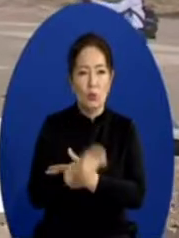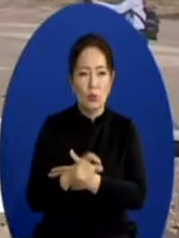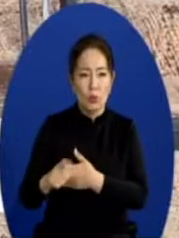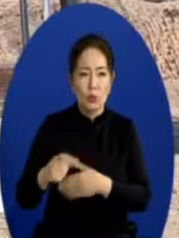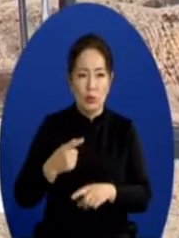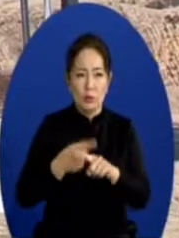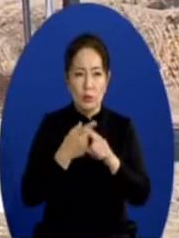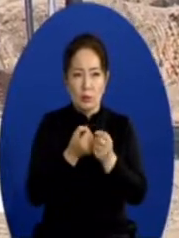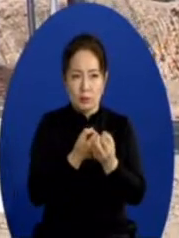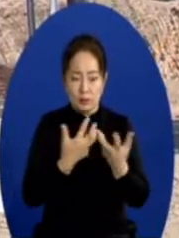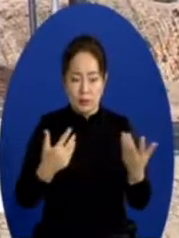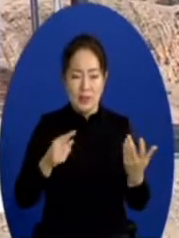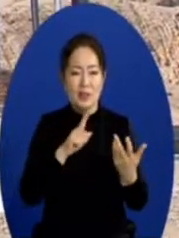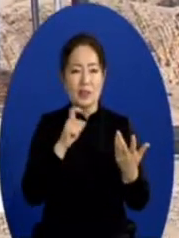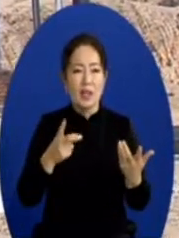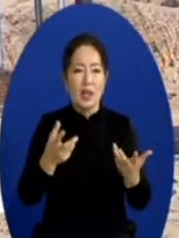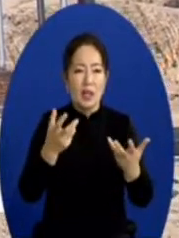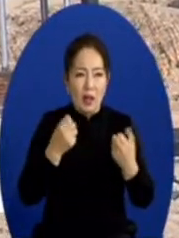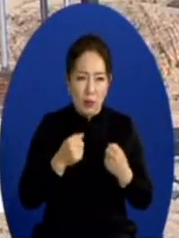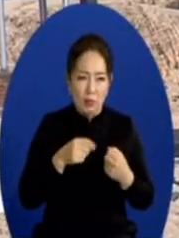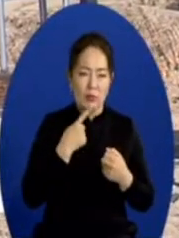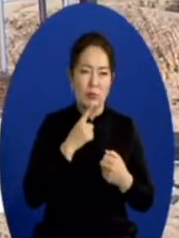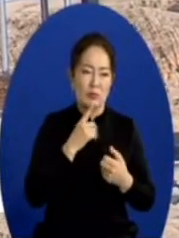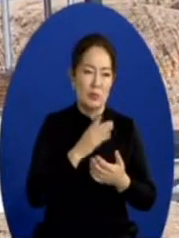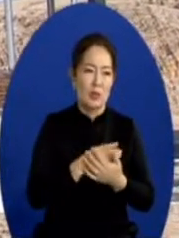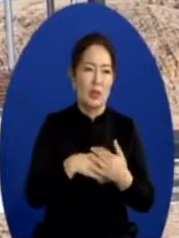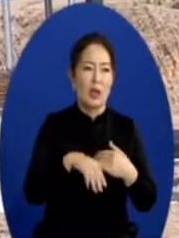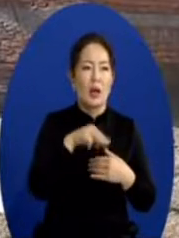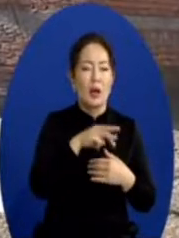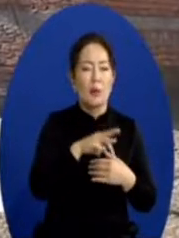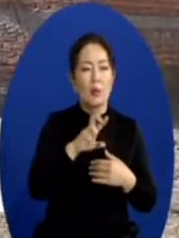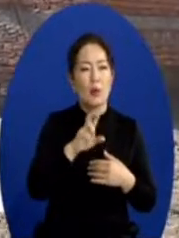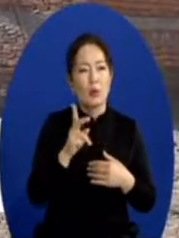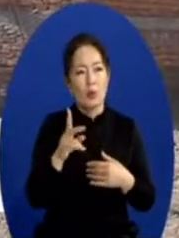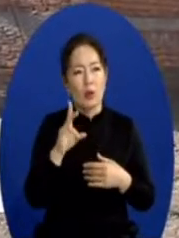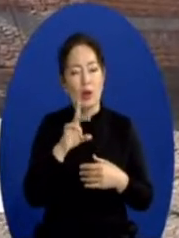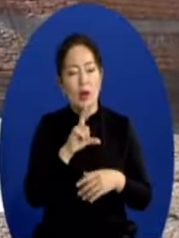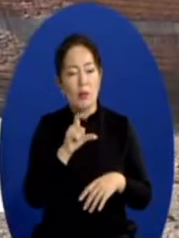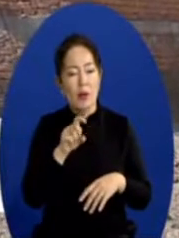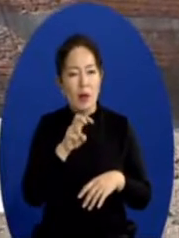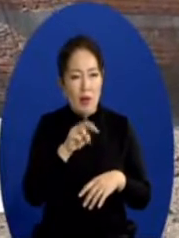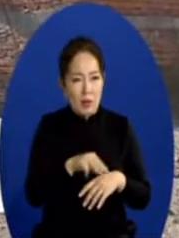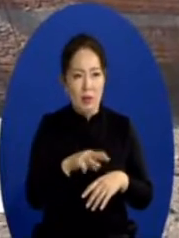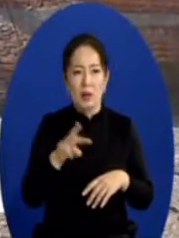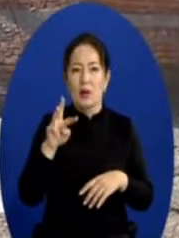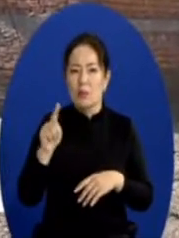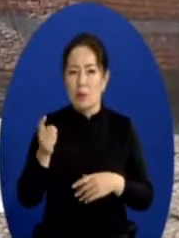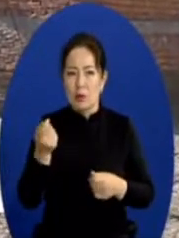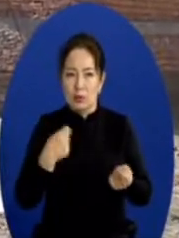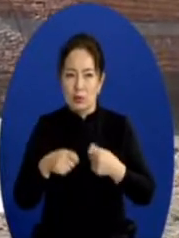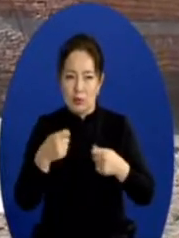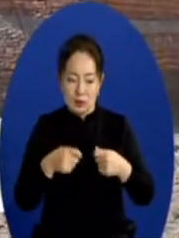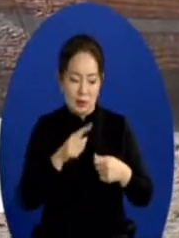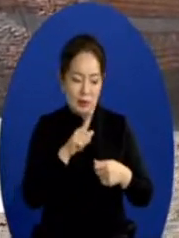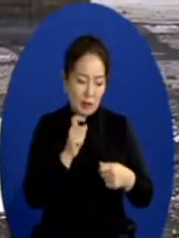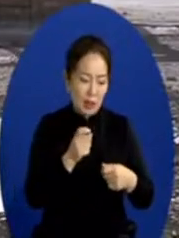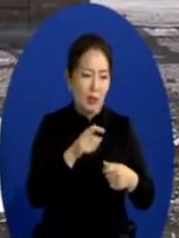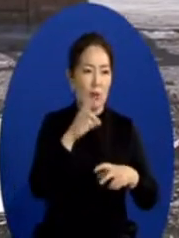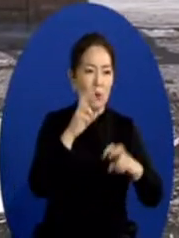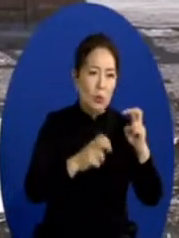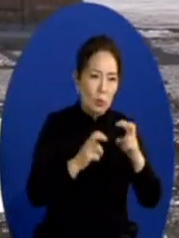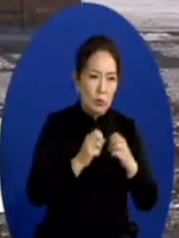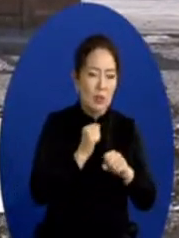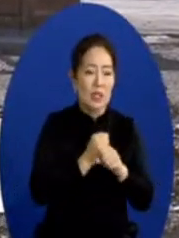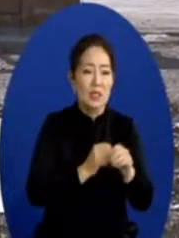ажиллаа хийхэд зээлийн өндөрхүү хүндрэл учруулж байгааг ярьлаа. МБУ Трейд компани имэйлд налахад мал худалдаалах заах, мал нэдэлж бэлтгэх үйлдвэр